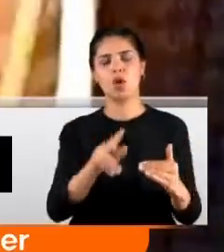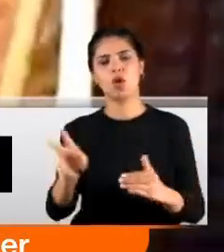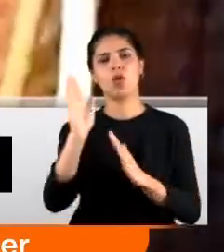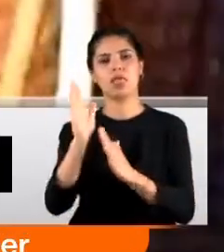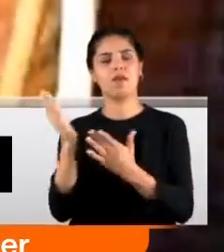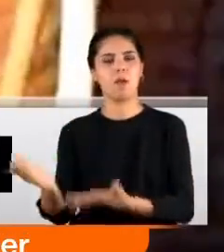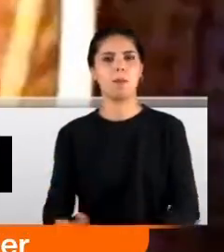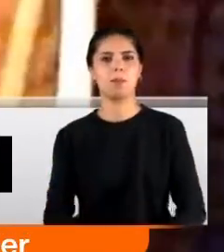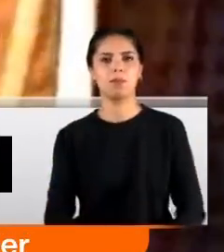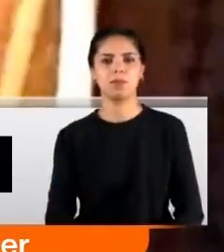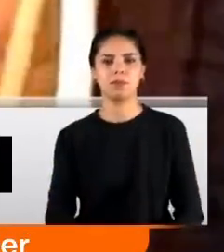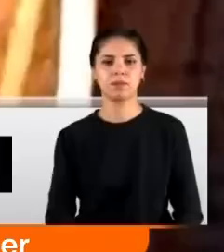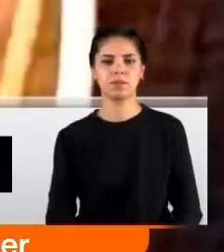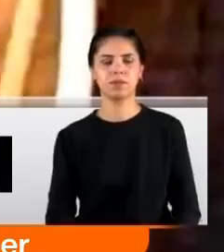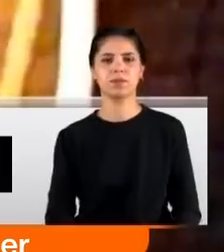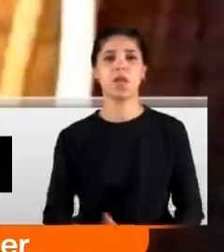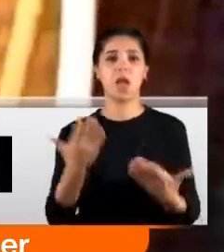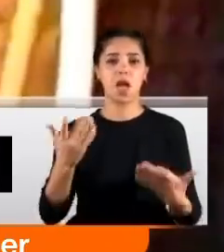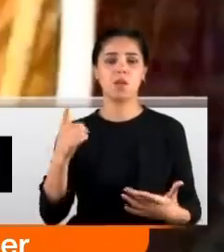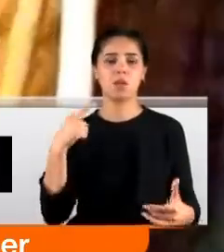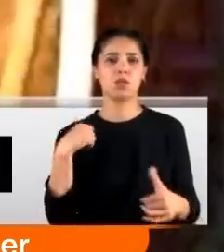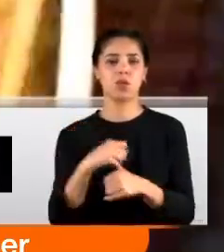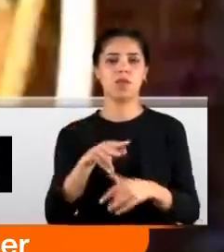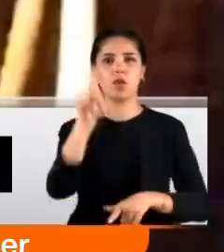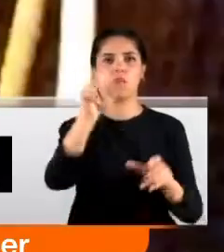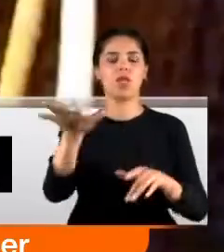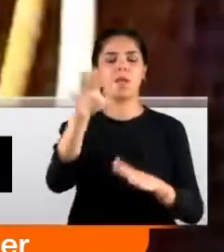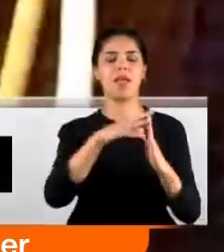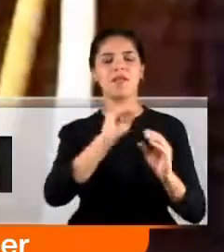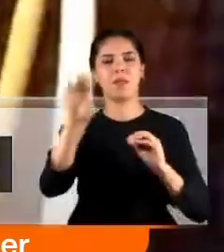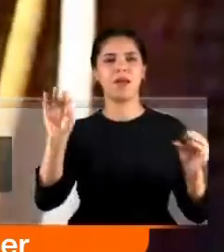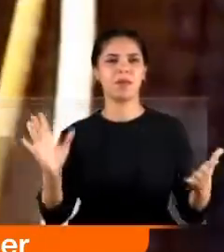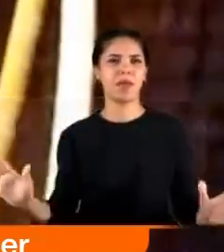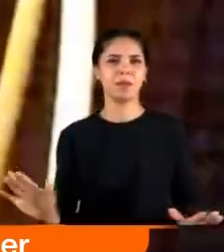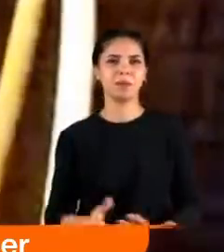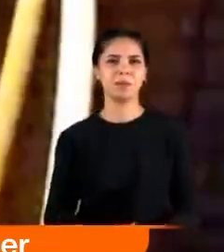seferine kaldığı yerden devam etti. Ama bu kez tüm yolcuları evlerine bıraktı.